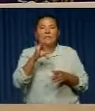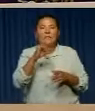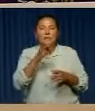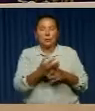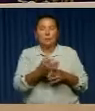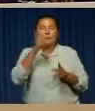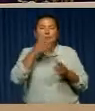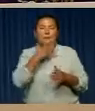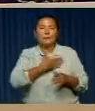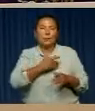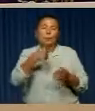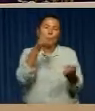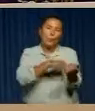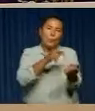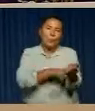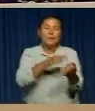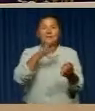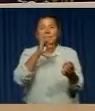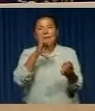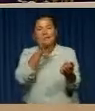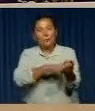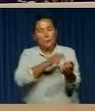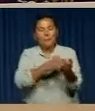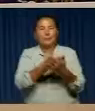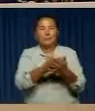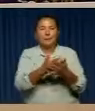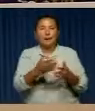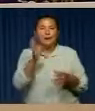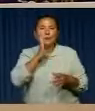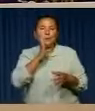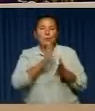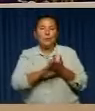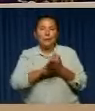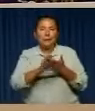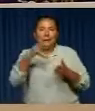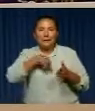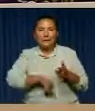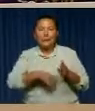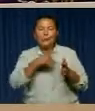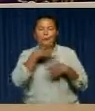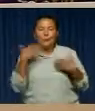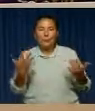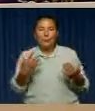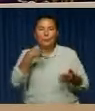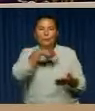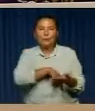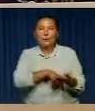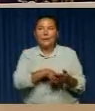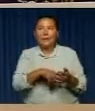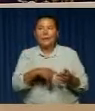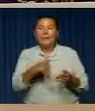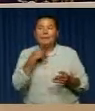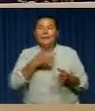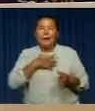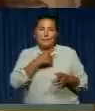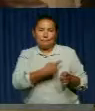Біз жақсы көреміз ғой, глюкоза құйғанды, физраствор құйғанды да, су сұйықтықты организмге жа көп нутрибен жа тамырға